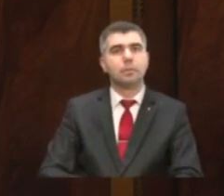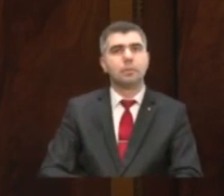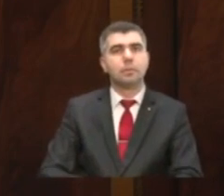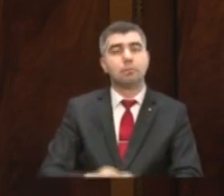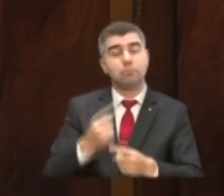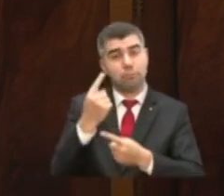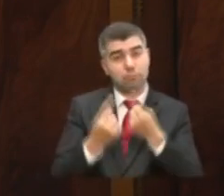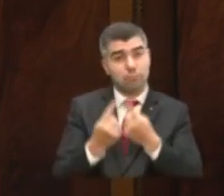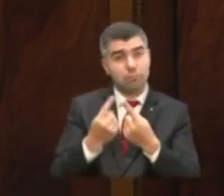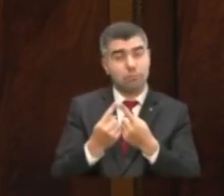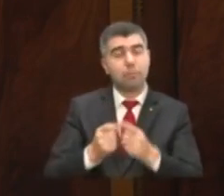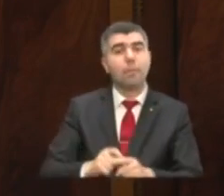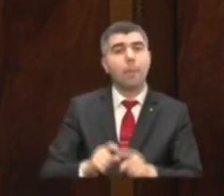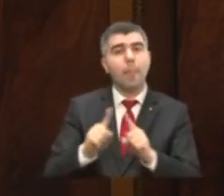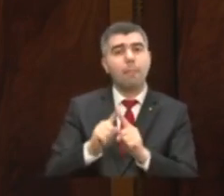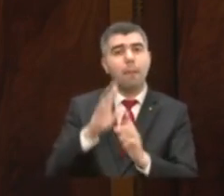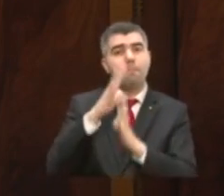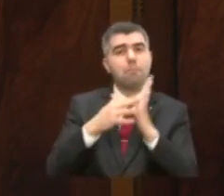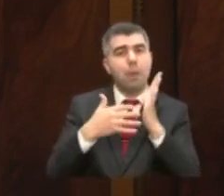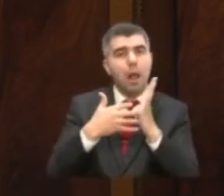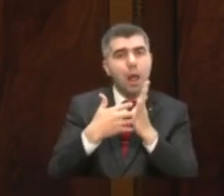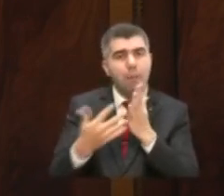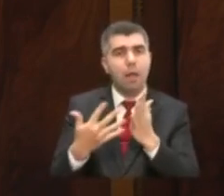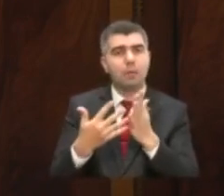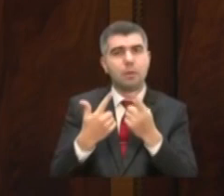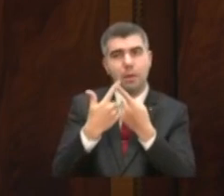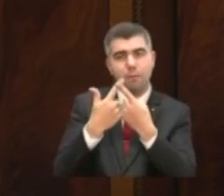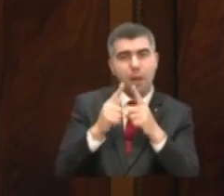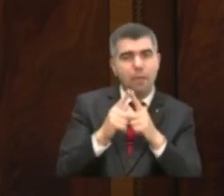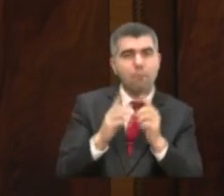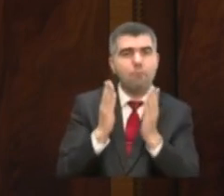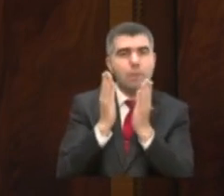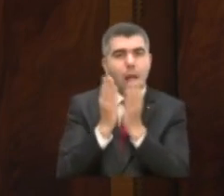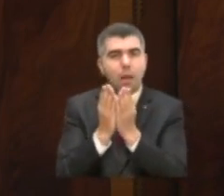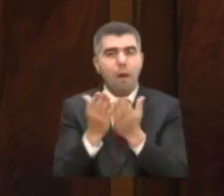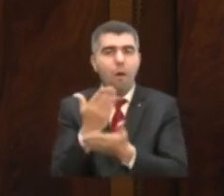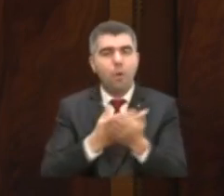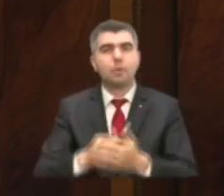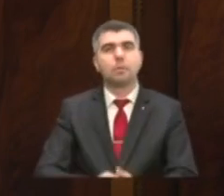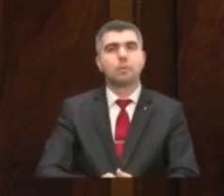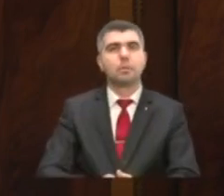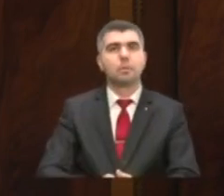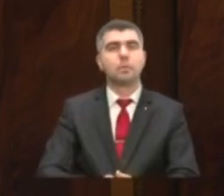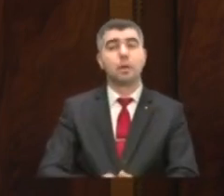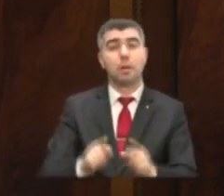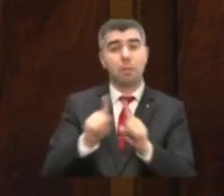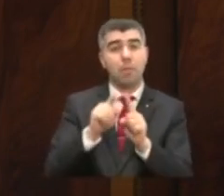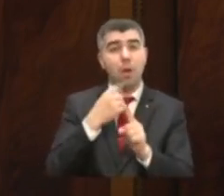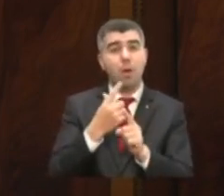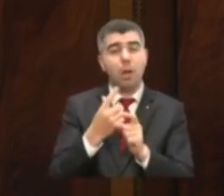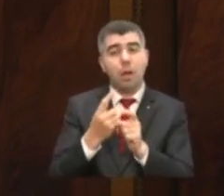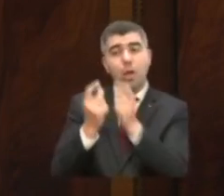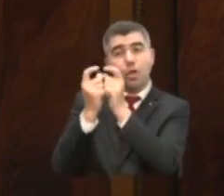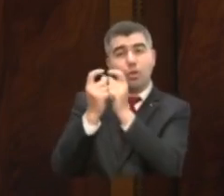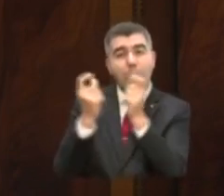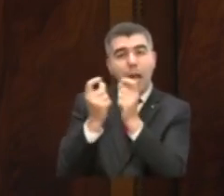يتعلق ببرنامج تيسير ومحاربة الهدر المدرسي. في جانب تشغيل فكرة المقاول ذاتي السيد رئيس الحكومة فكرة